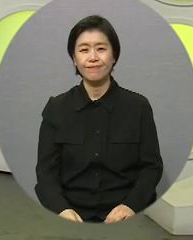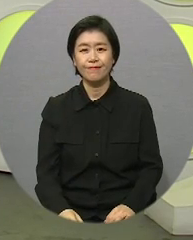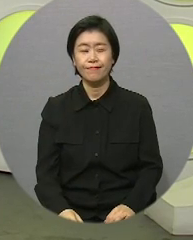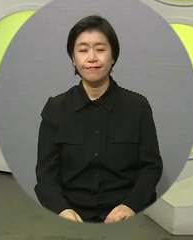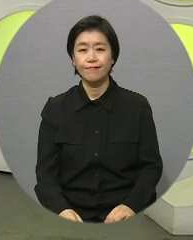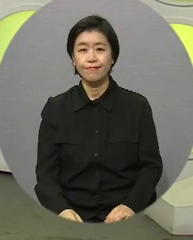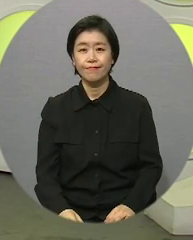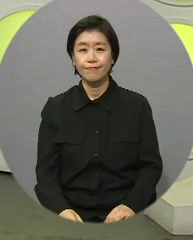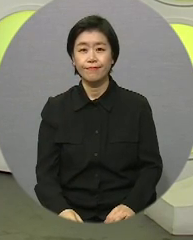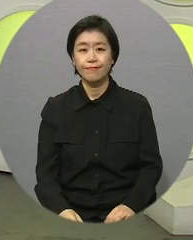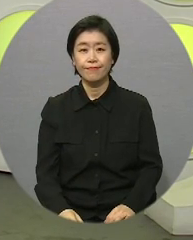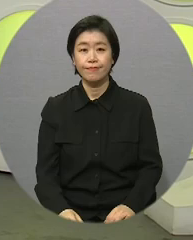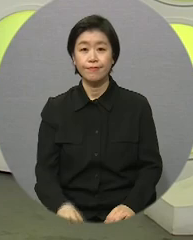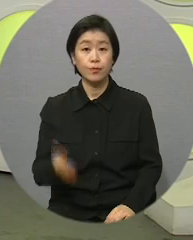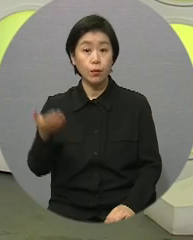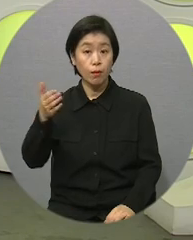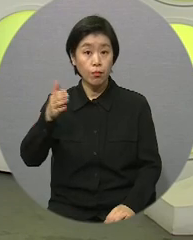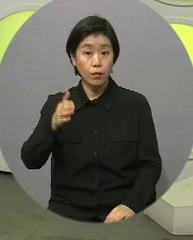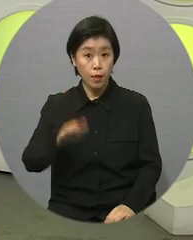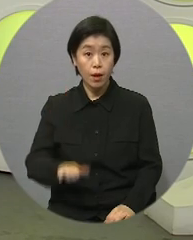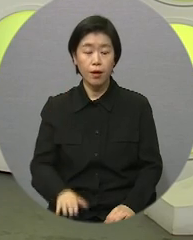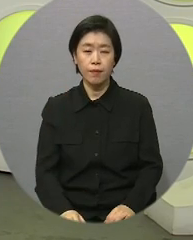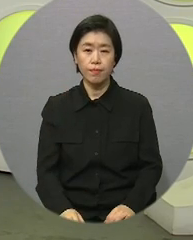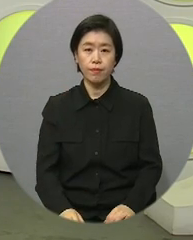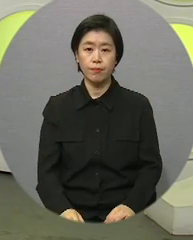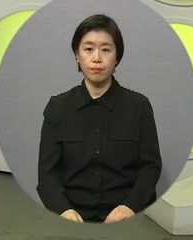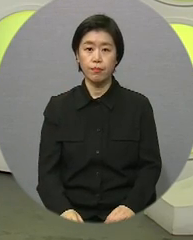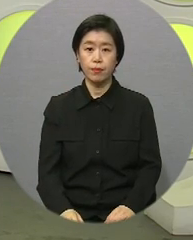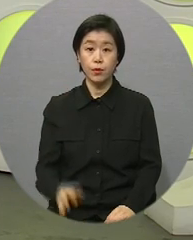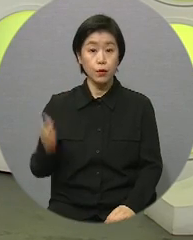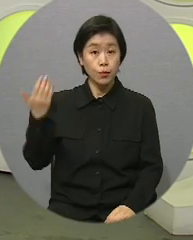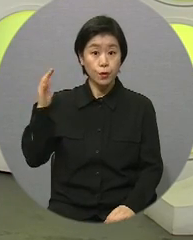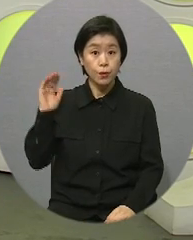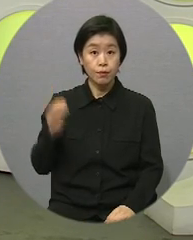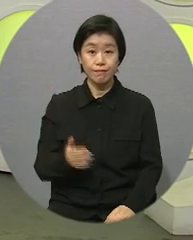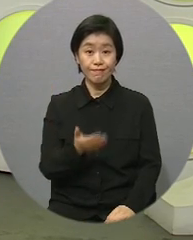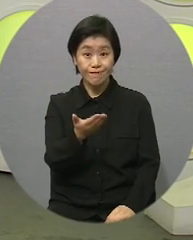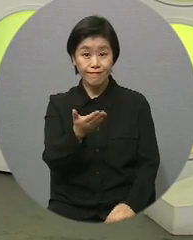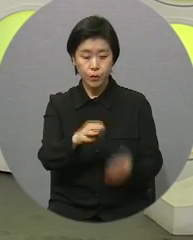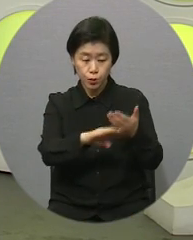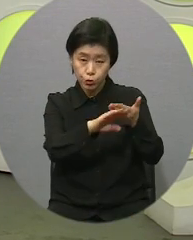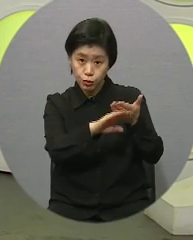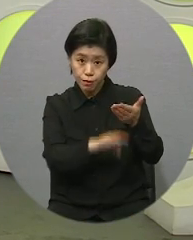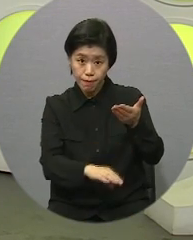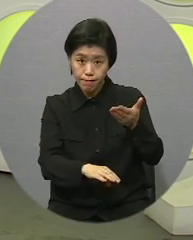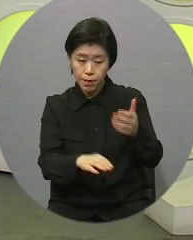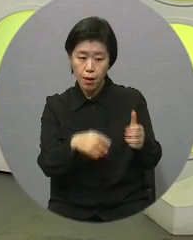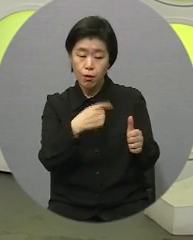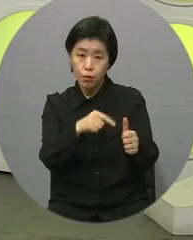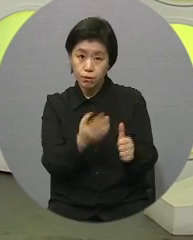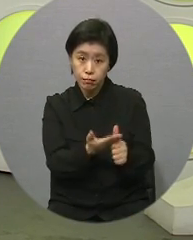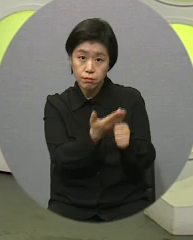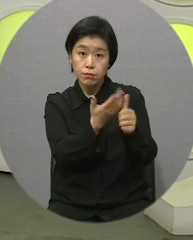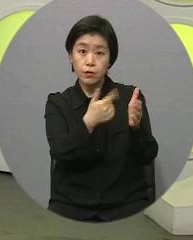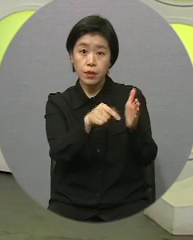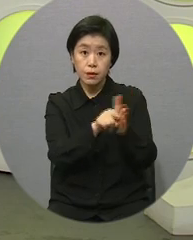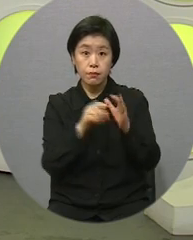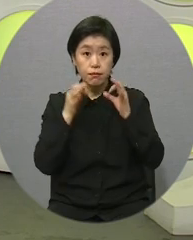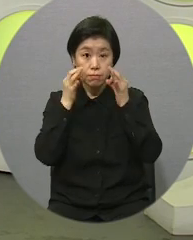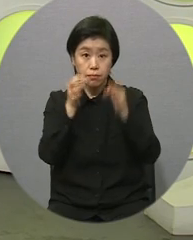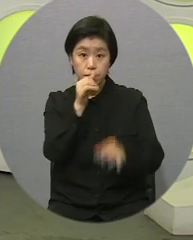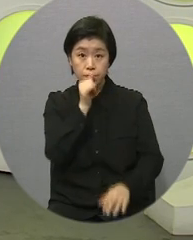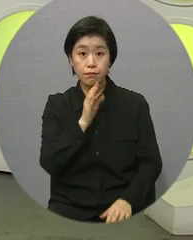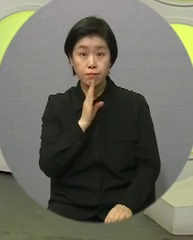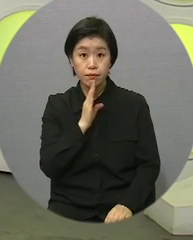같습니다네 자 그런데 요즘에는 또 후배 양성에도 힘쓰고 계시다는데 또